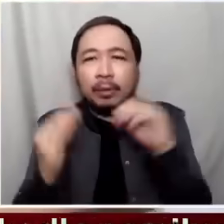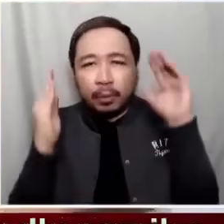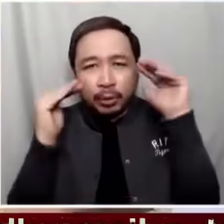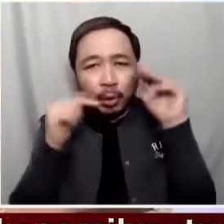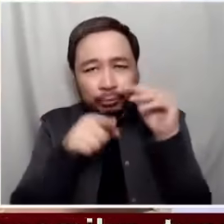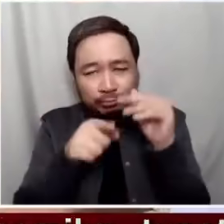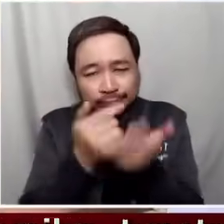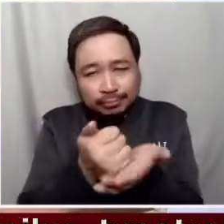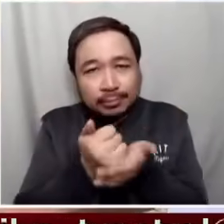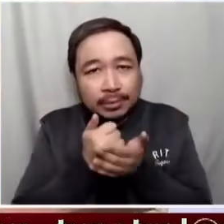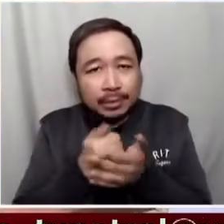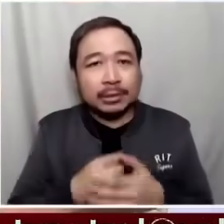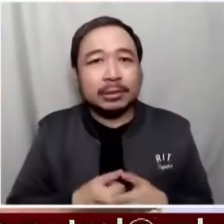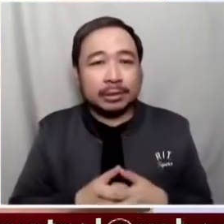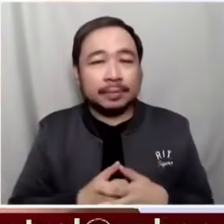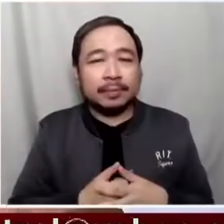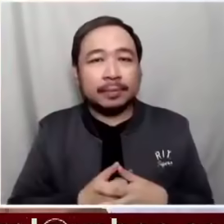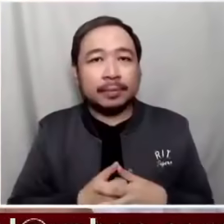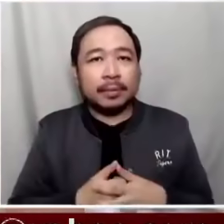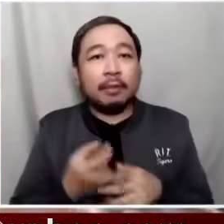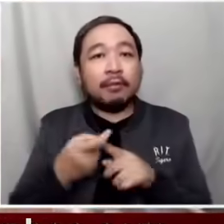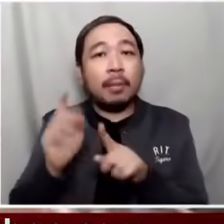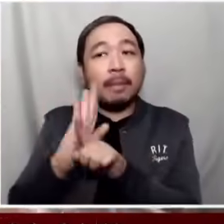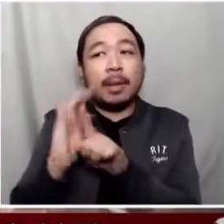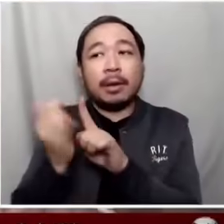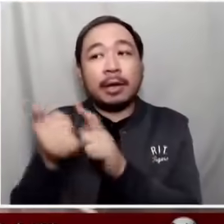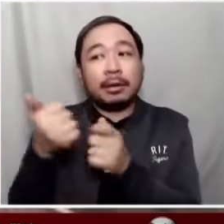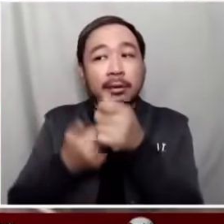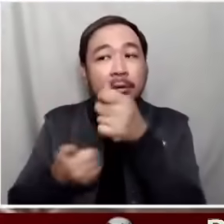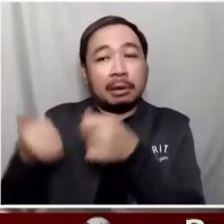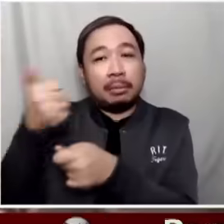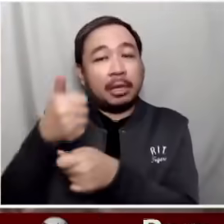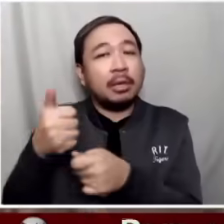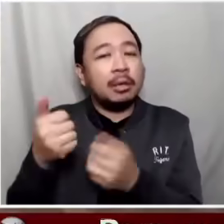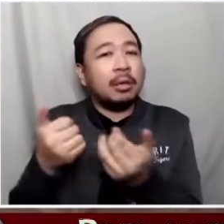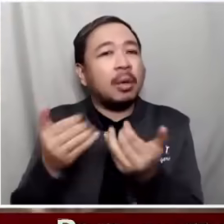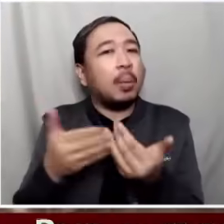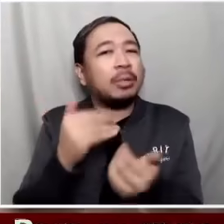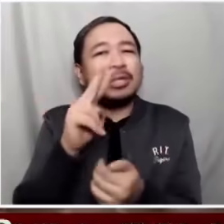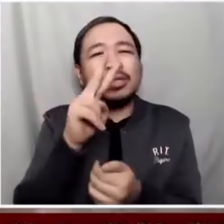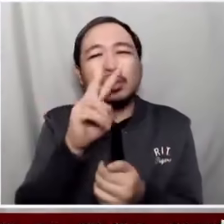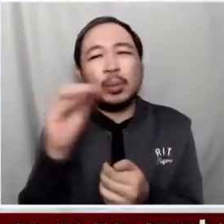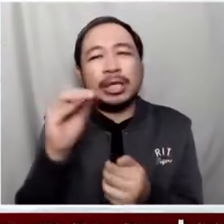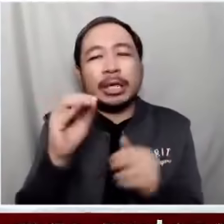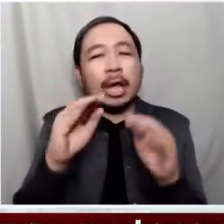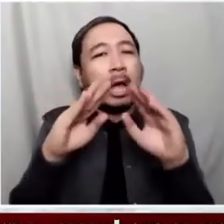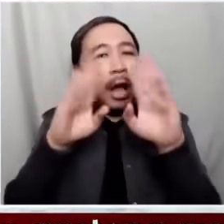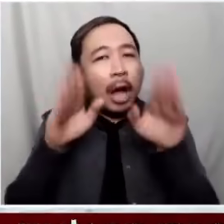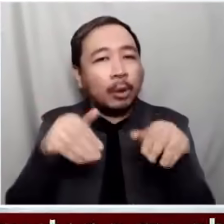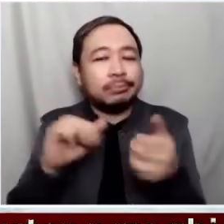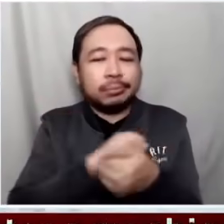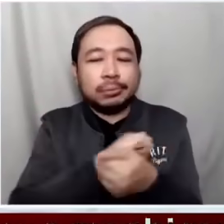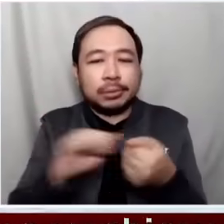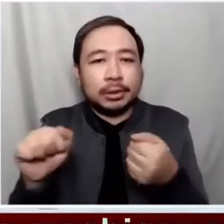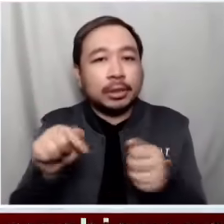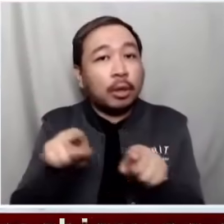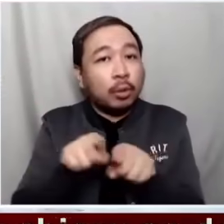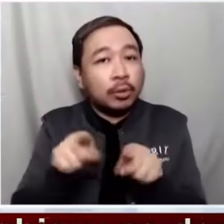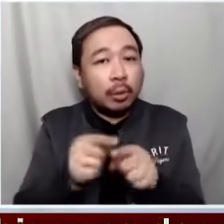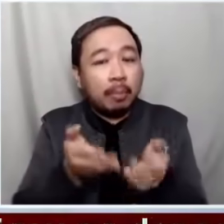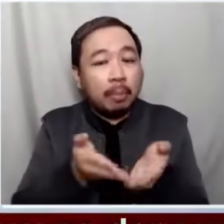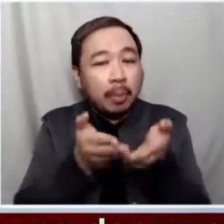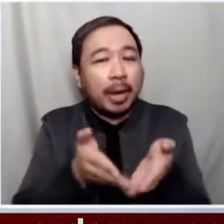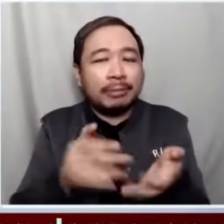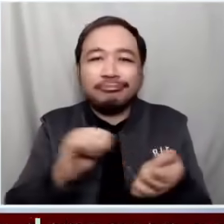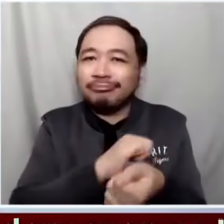kami. Ayon sa kapitan ng barangay, nasa 20 bahay ang nawasak. Nasira rin ang mga balsa na pinagkukunan